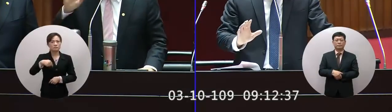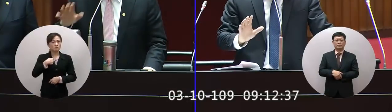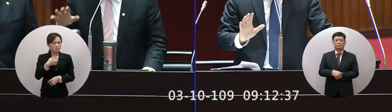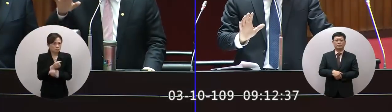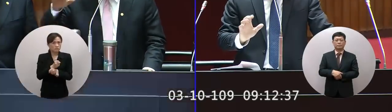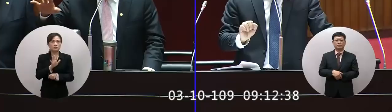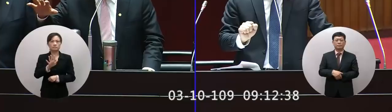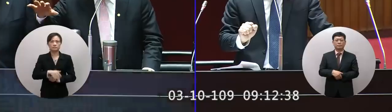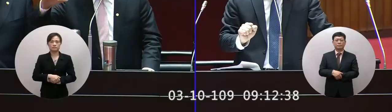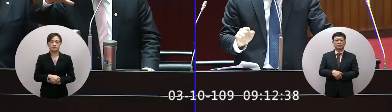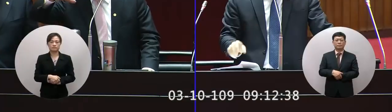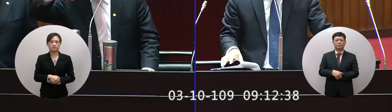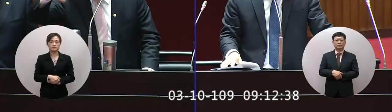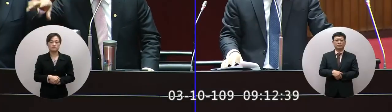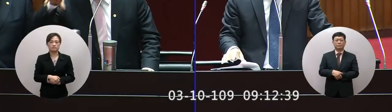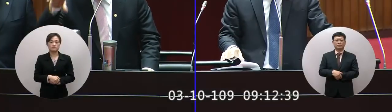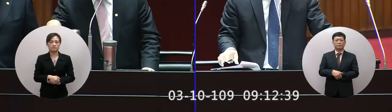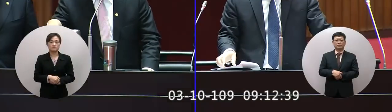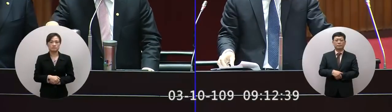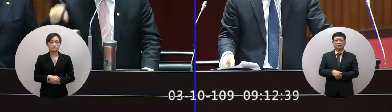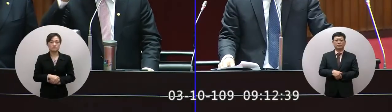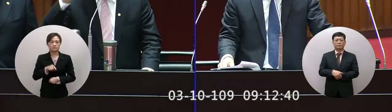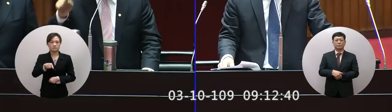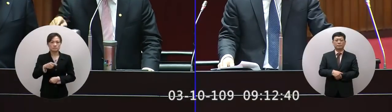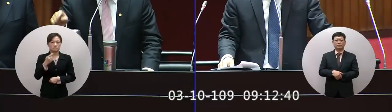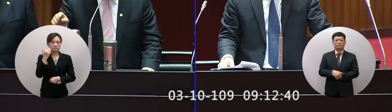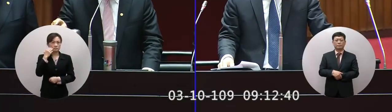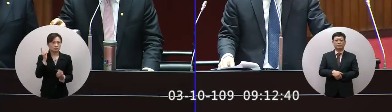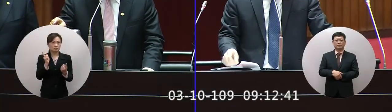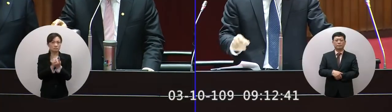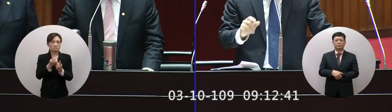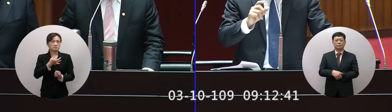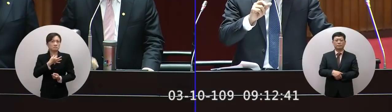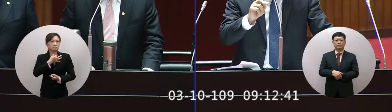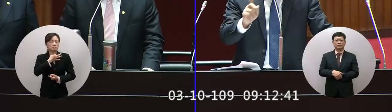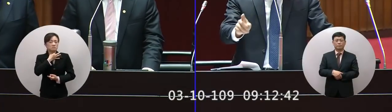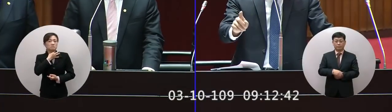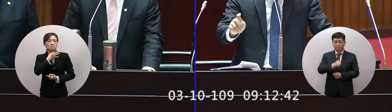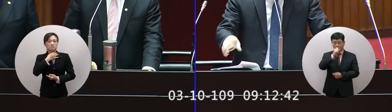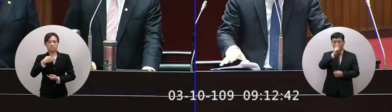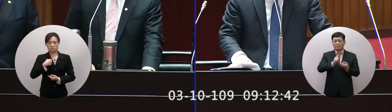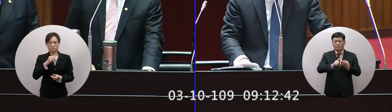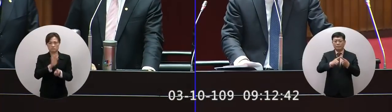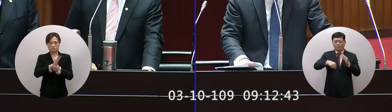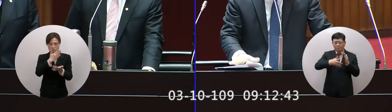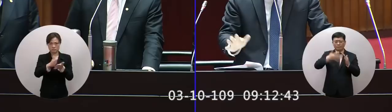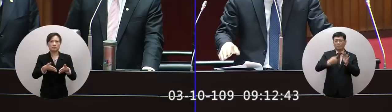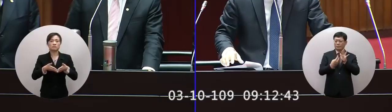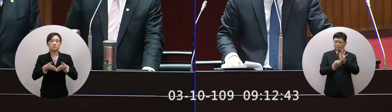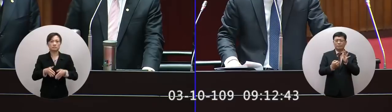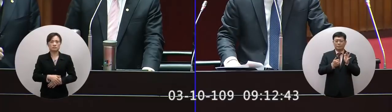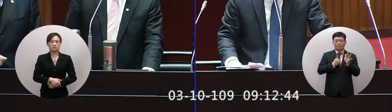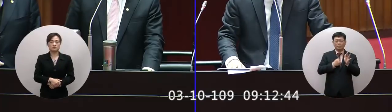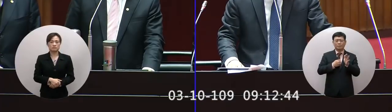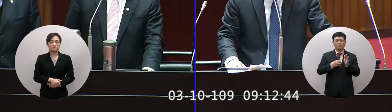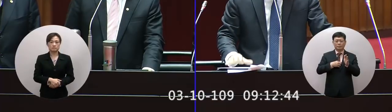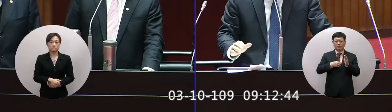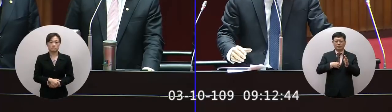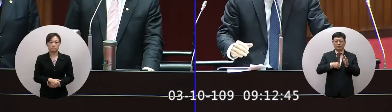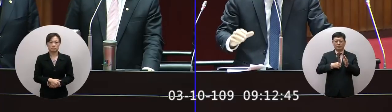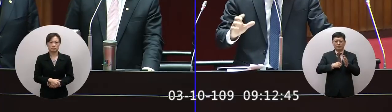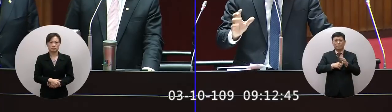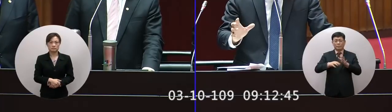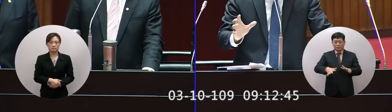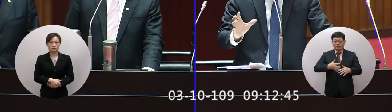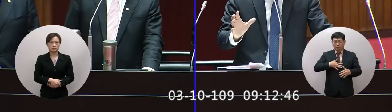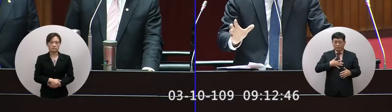注意。那我们也看到，这就陷入困局，所以要纾困。 好，对对，院长，你当然我们当然知道陷入困局，我